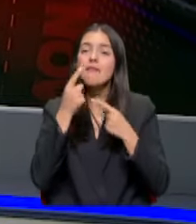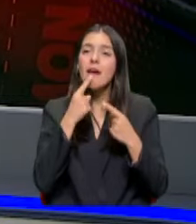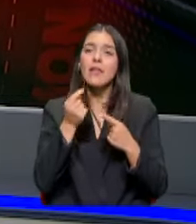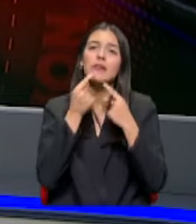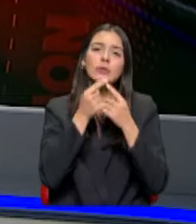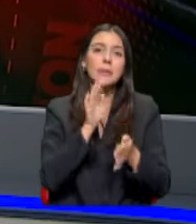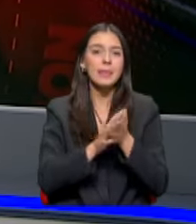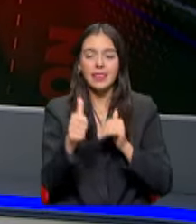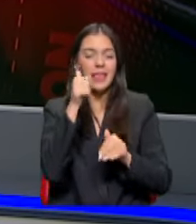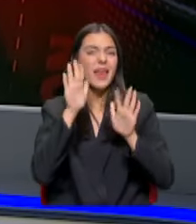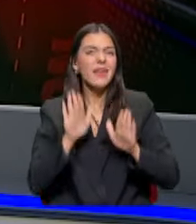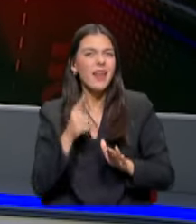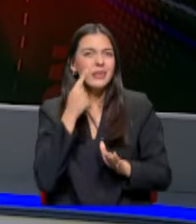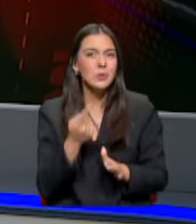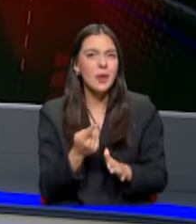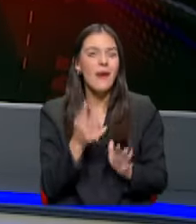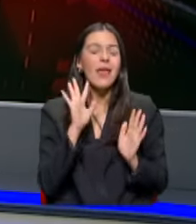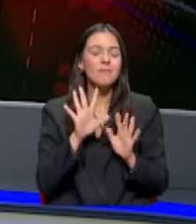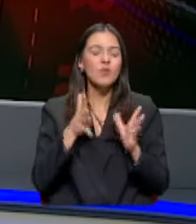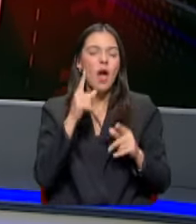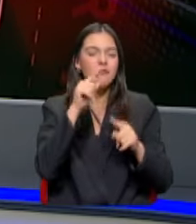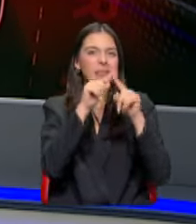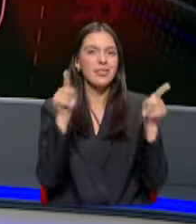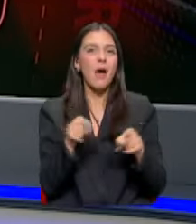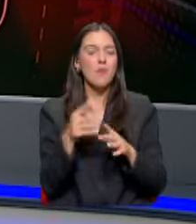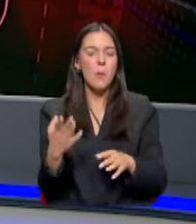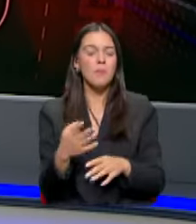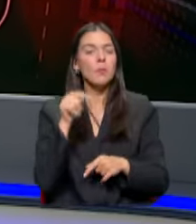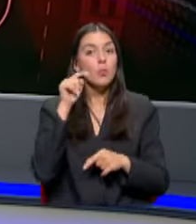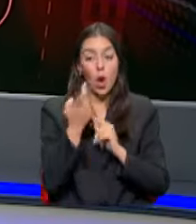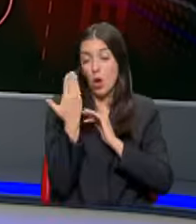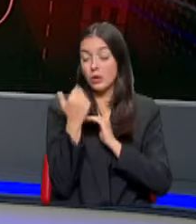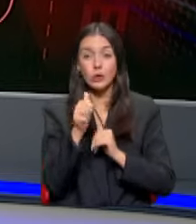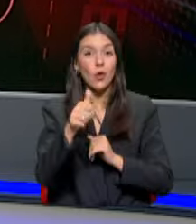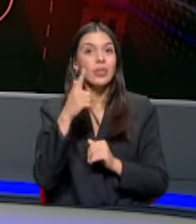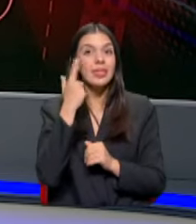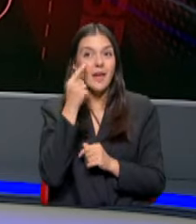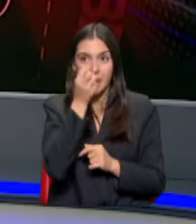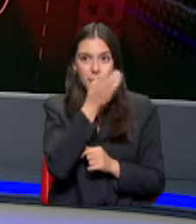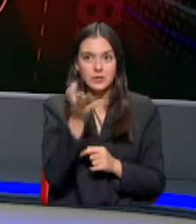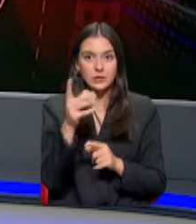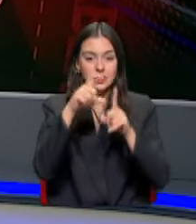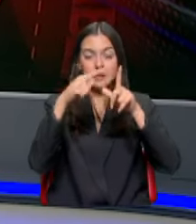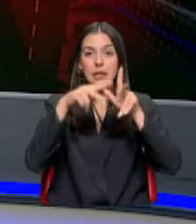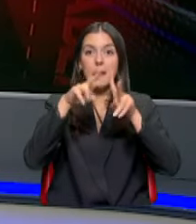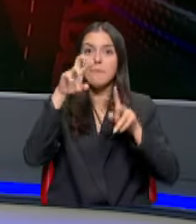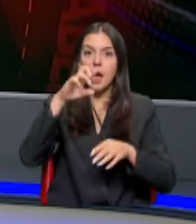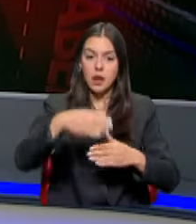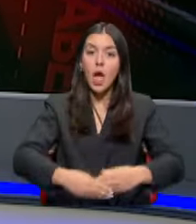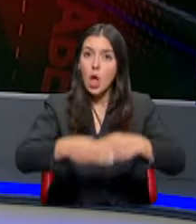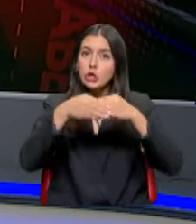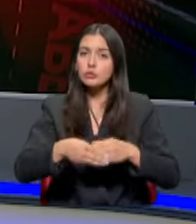edilir, geriye kalır. Şimdi öyle bir enteresan tablo yaşıyoruz ki önceki gün Devlet Bahçeli DEM partilerine